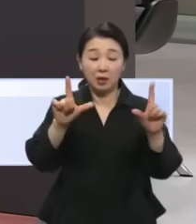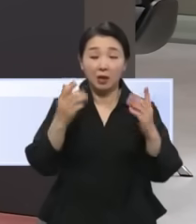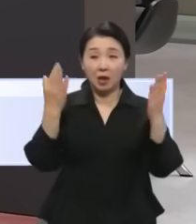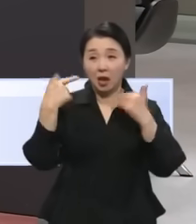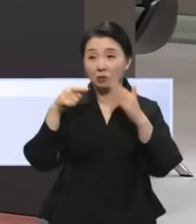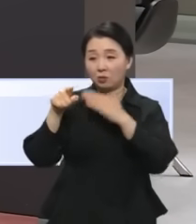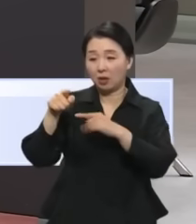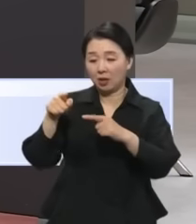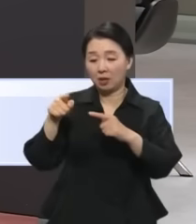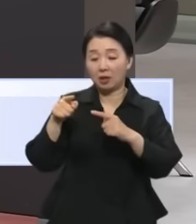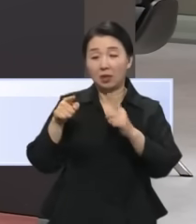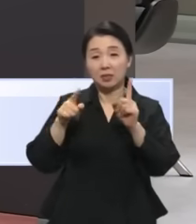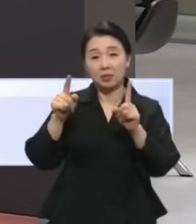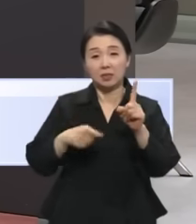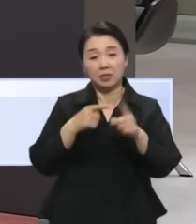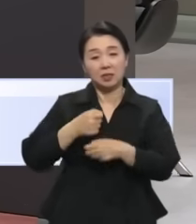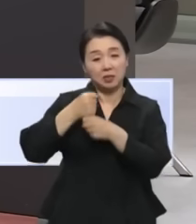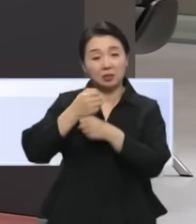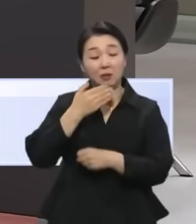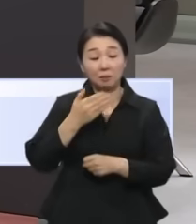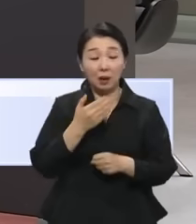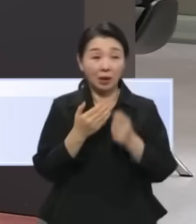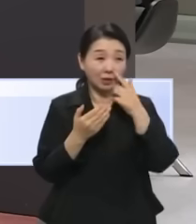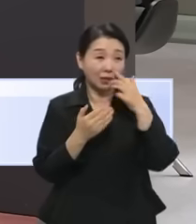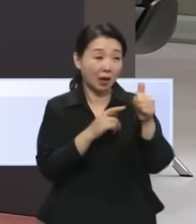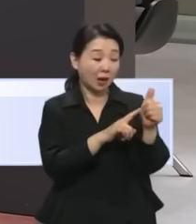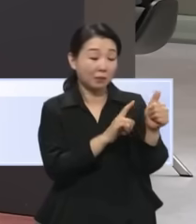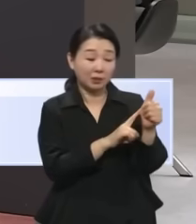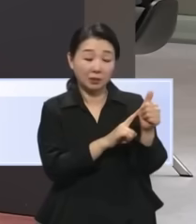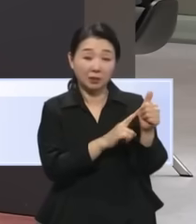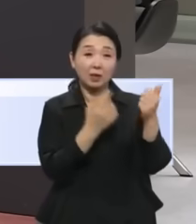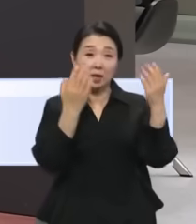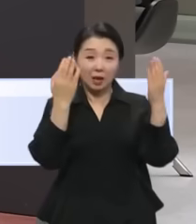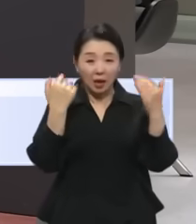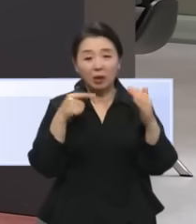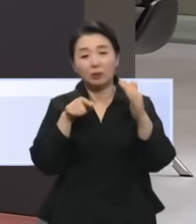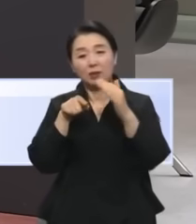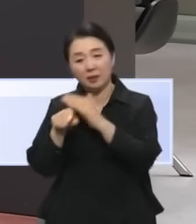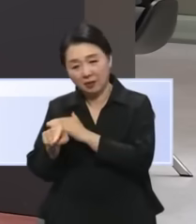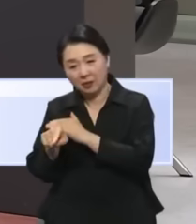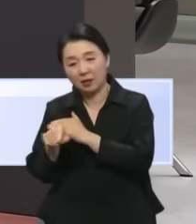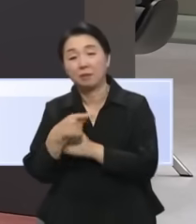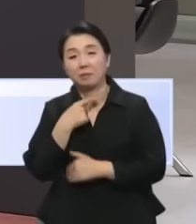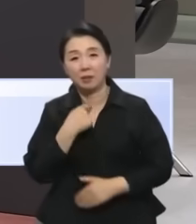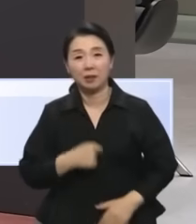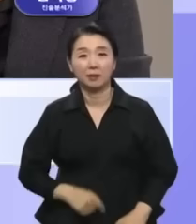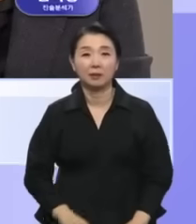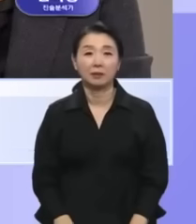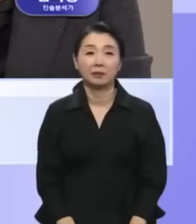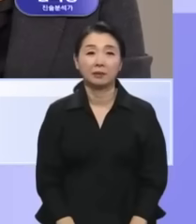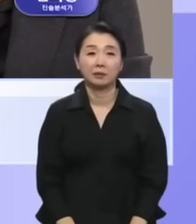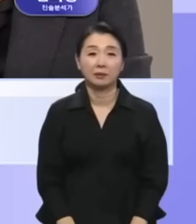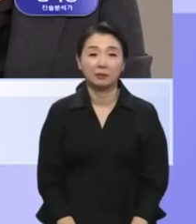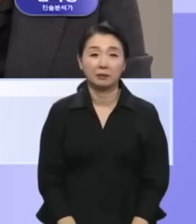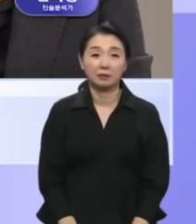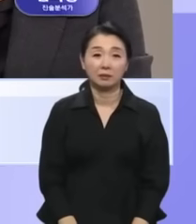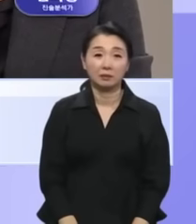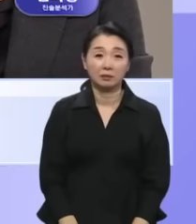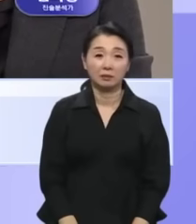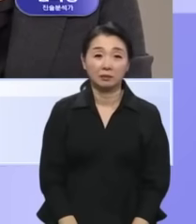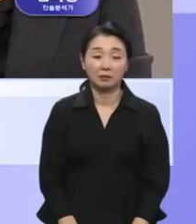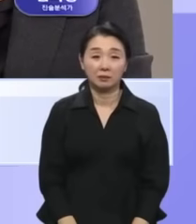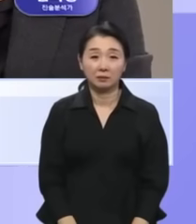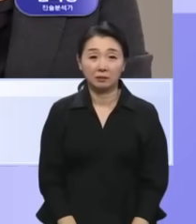했고 이제 그 스타강사는 아버지도 이제 학교에 찾아왔던 그런 상황인데 처음 사건이 불거졌을